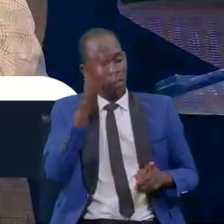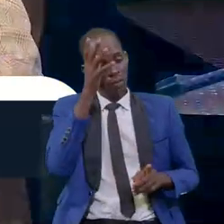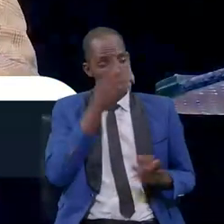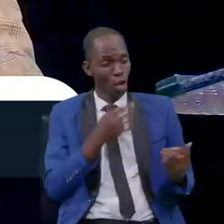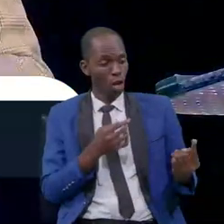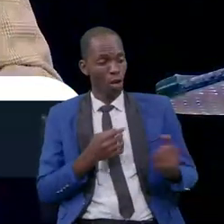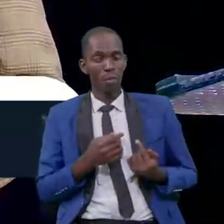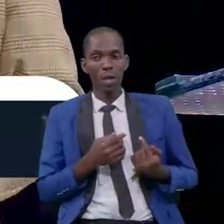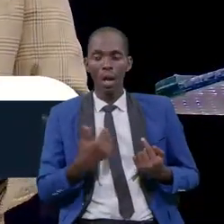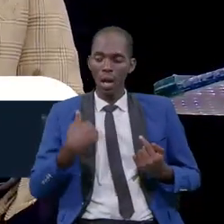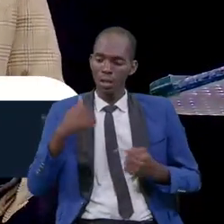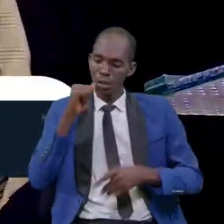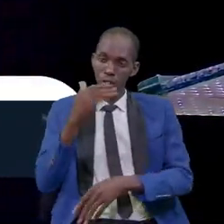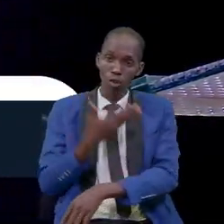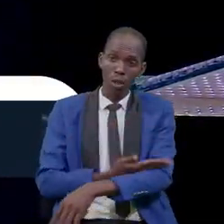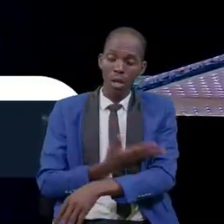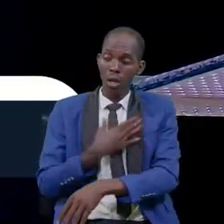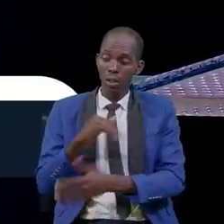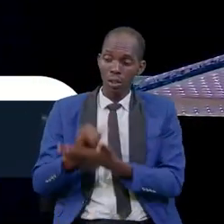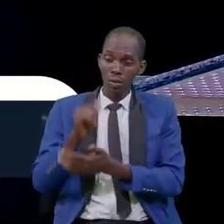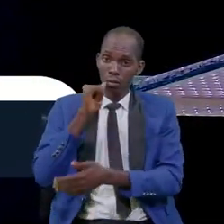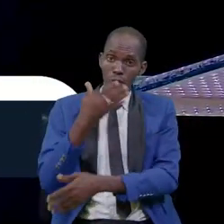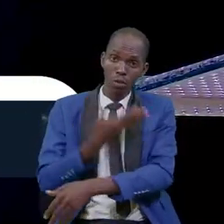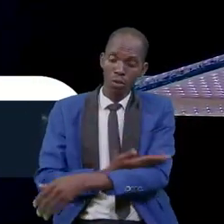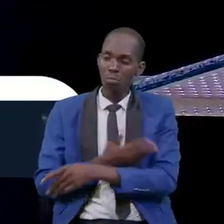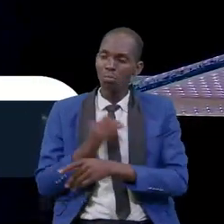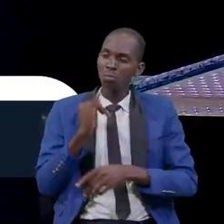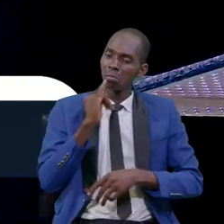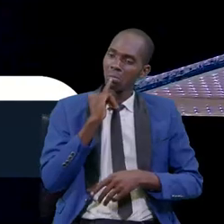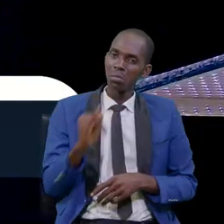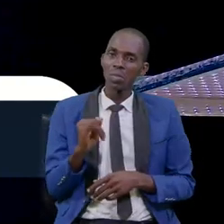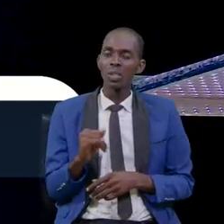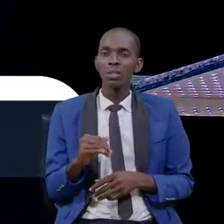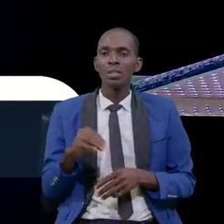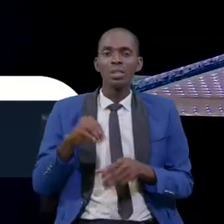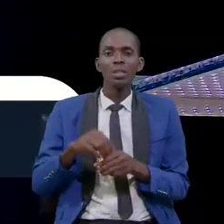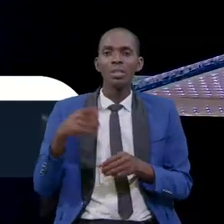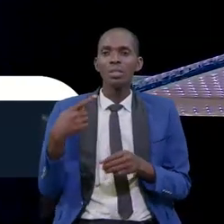père est sorti là, une fille, la fille,